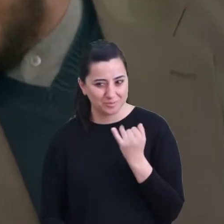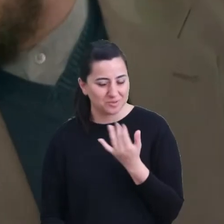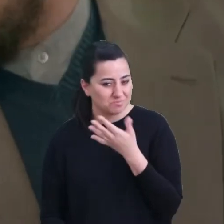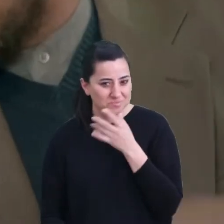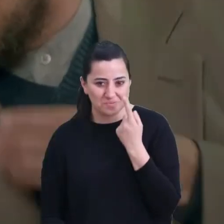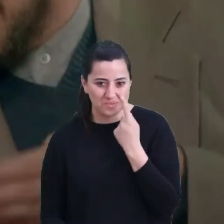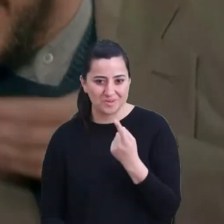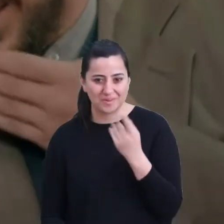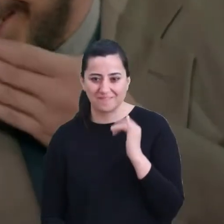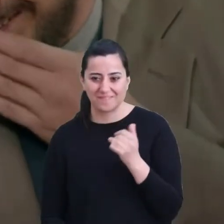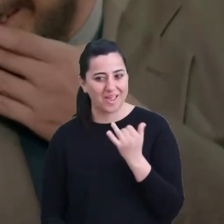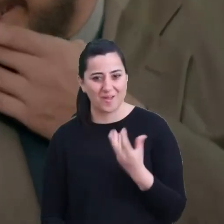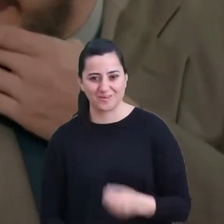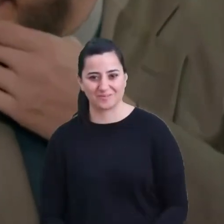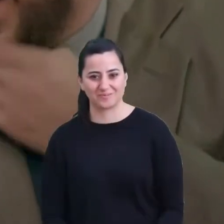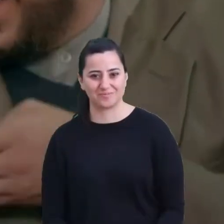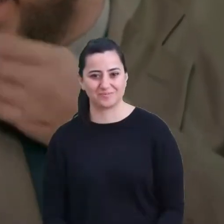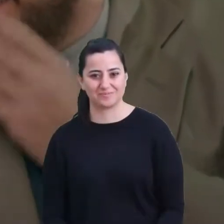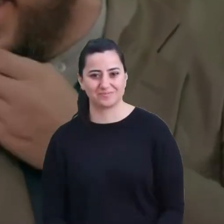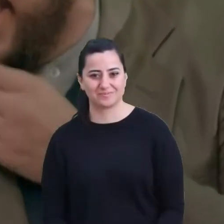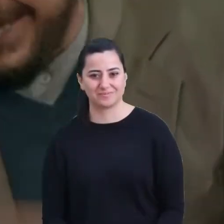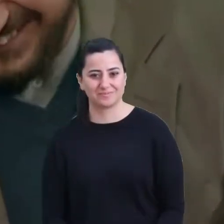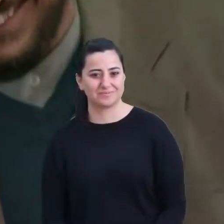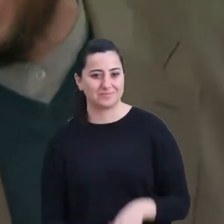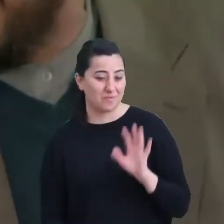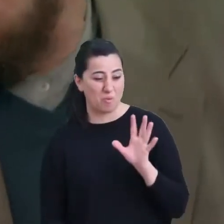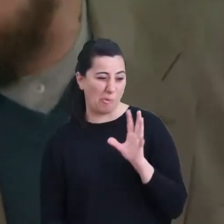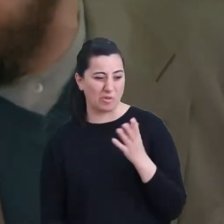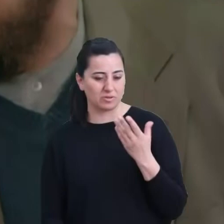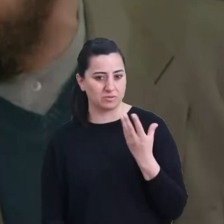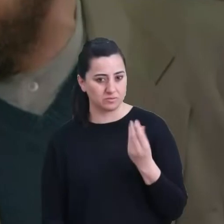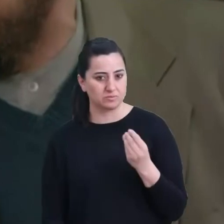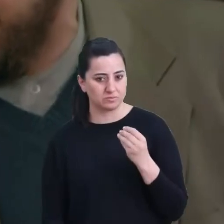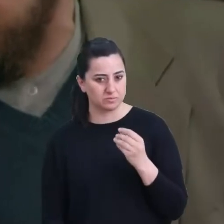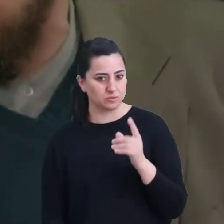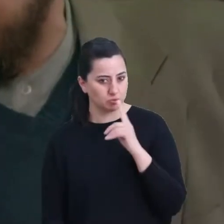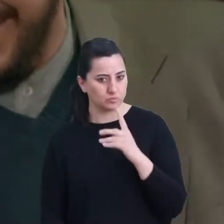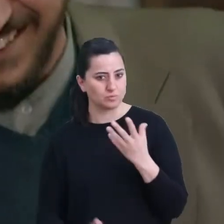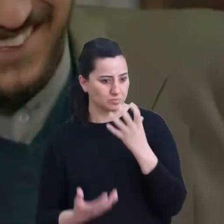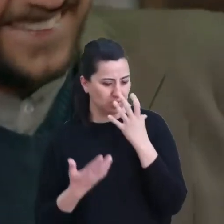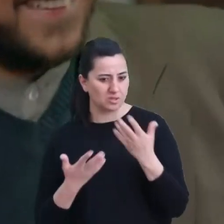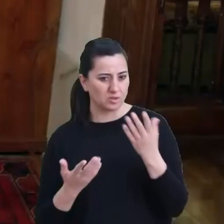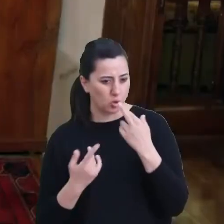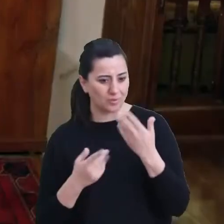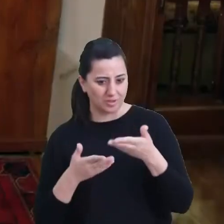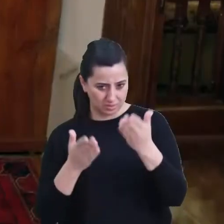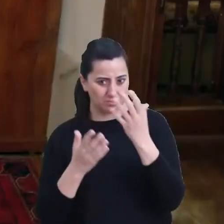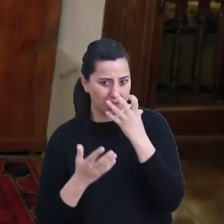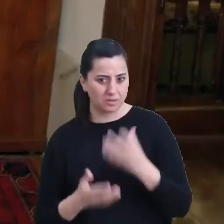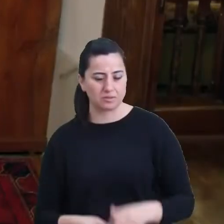çıkacak? Böyle yamuk çıkmasın. Kına yakalsın gari, öyle çıkarsa. Biz bekleyip durdu, hadi konuşma gari.